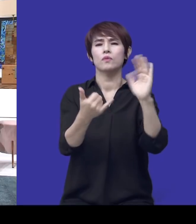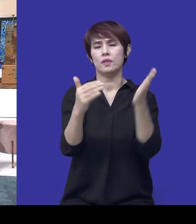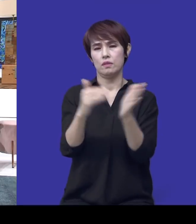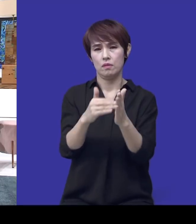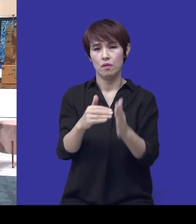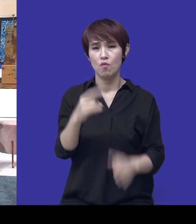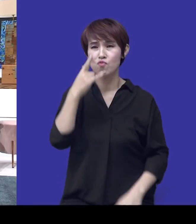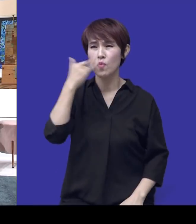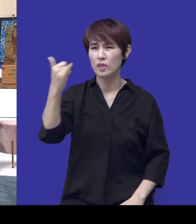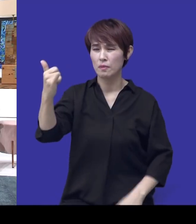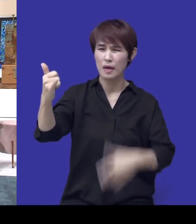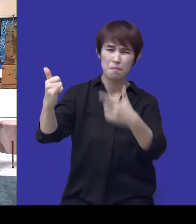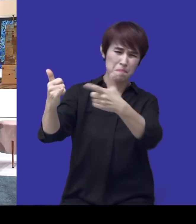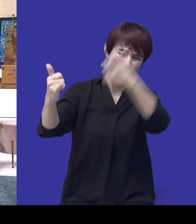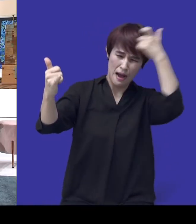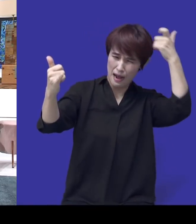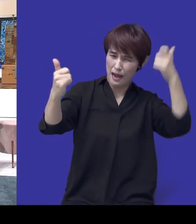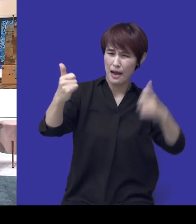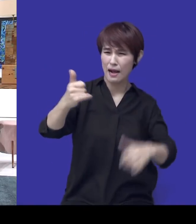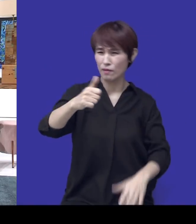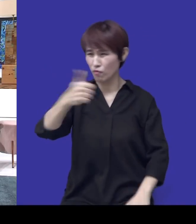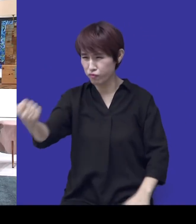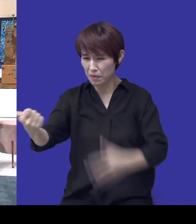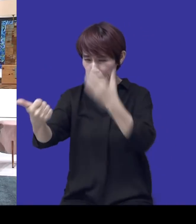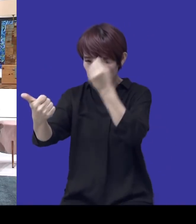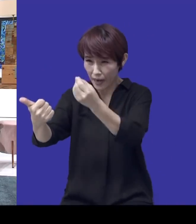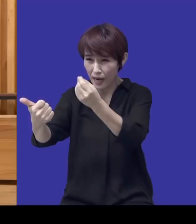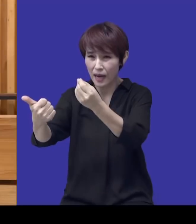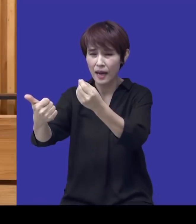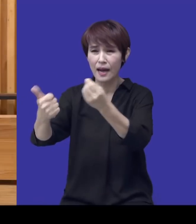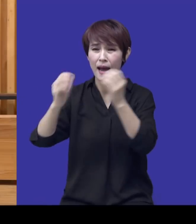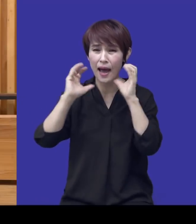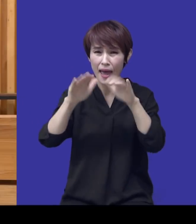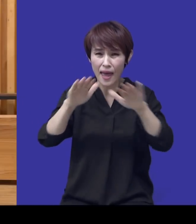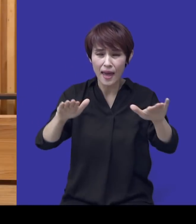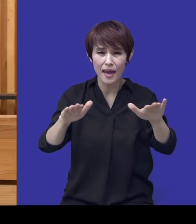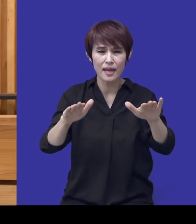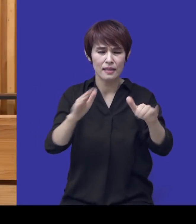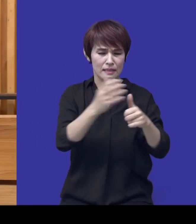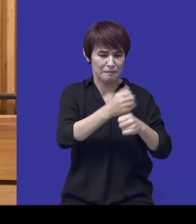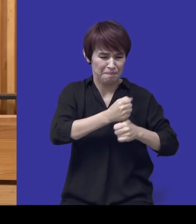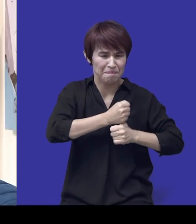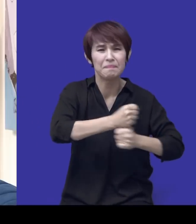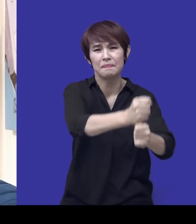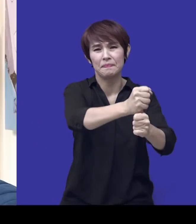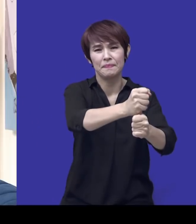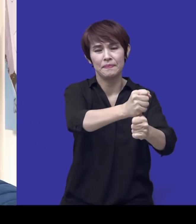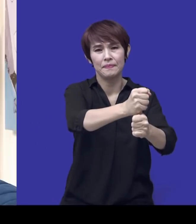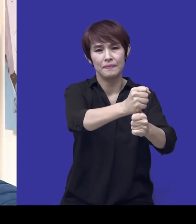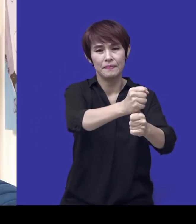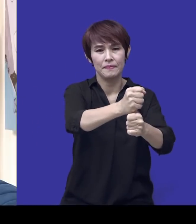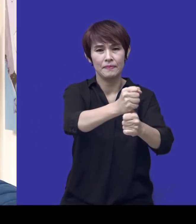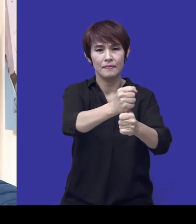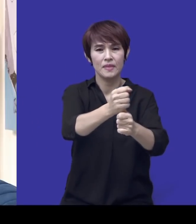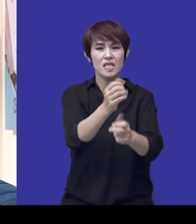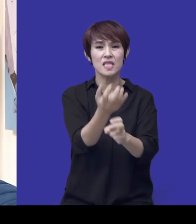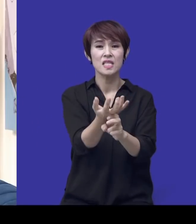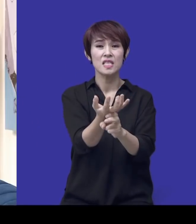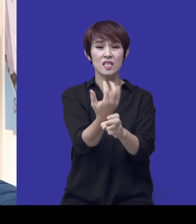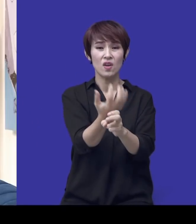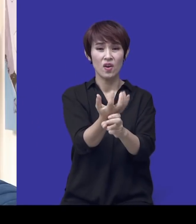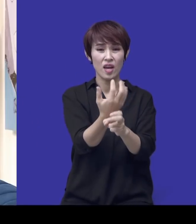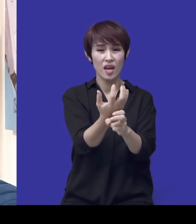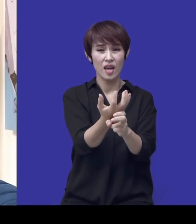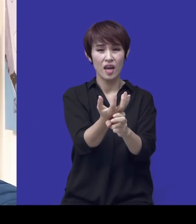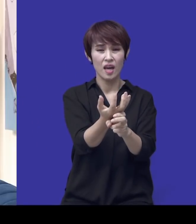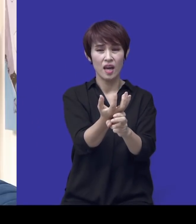그 아이들이 이제 인신매매를 당하는 예. 아이들이었는데 그 트럭에 아이들이 막 뭐 이렇게 약